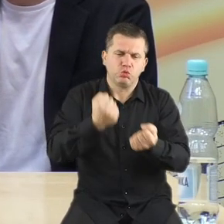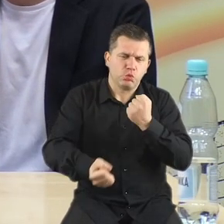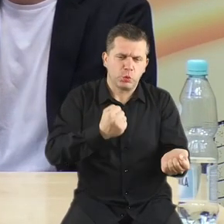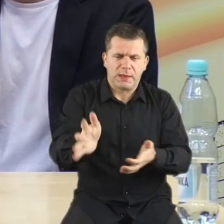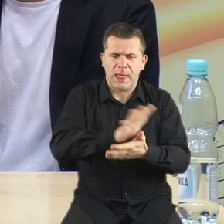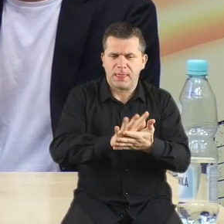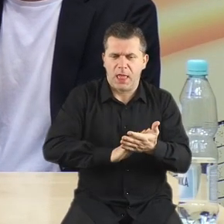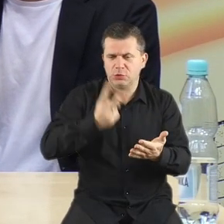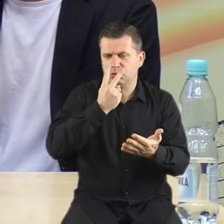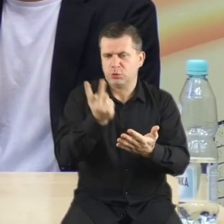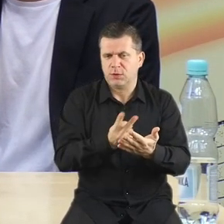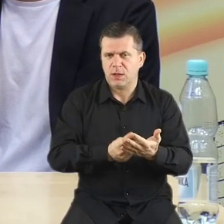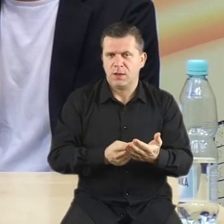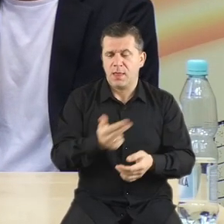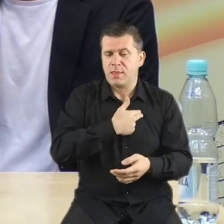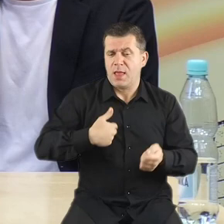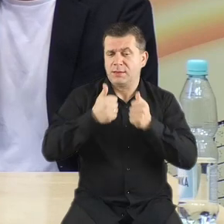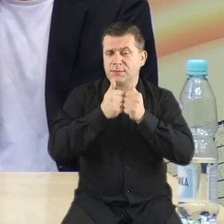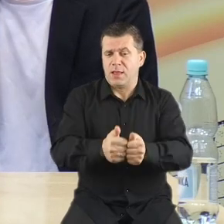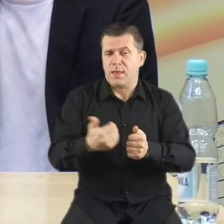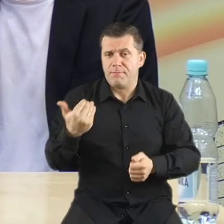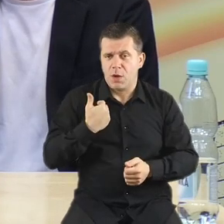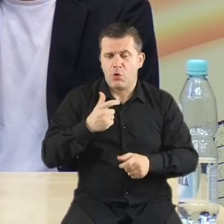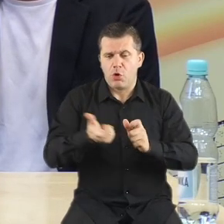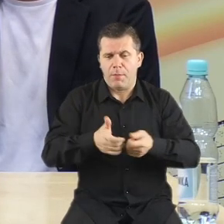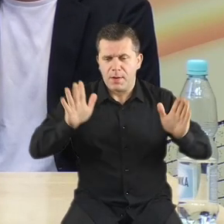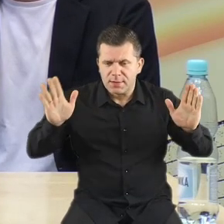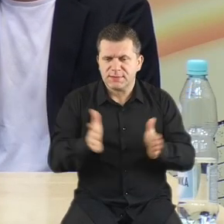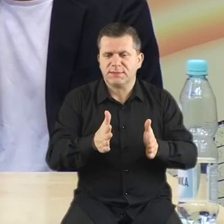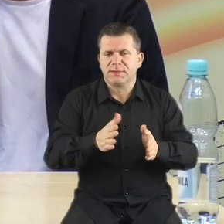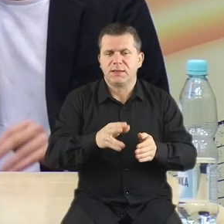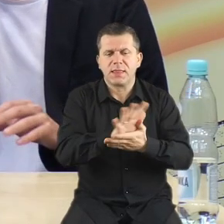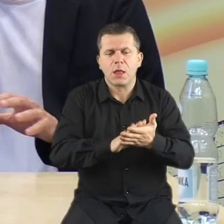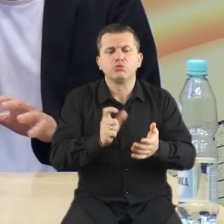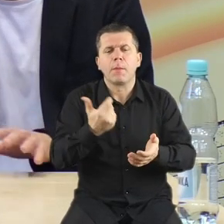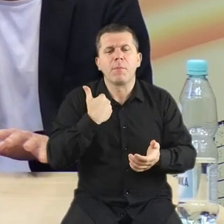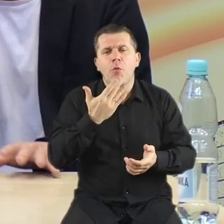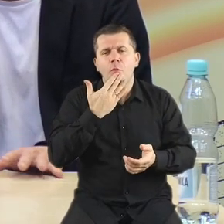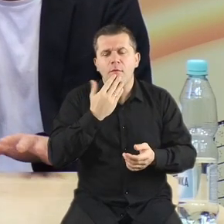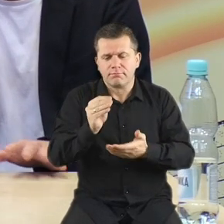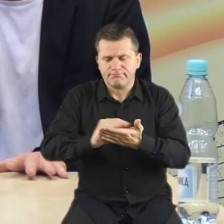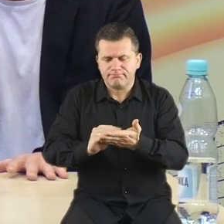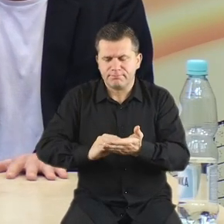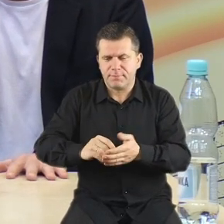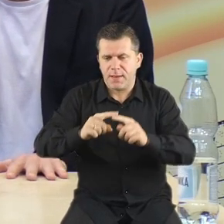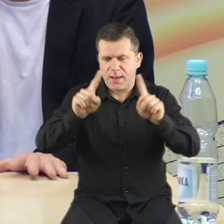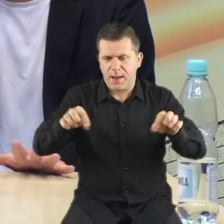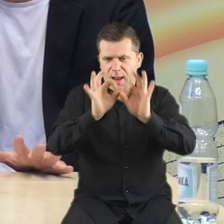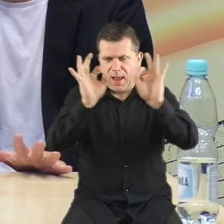teksty. I naszym zadaniem było streszczenie ich na kartce